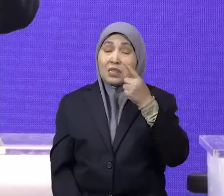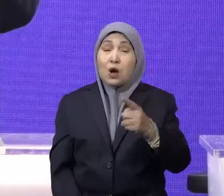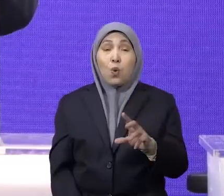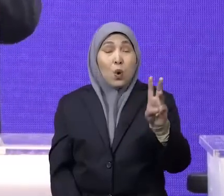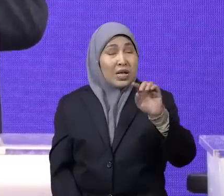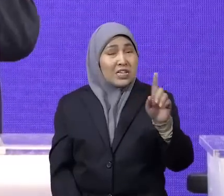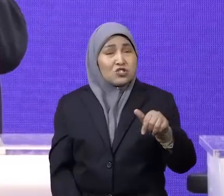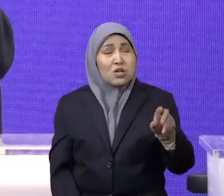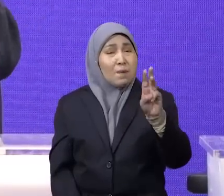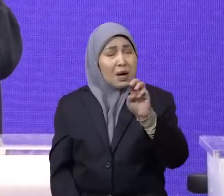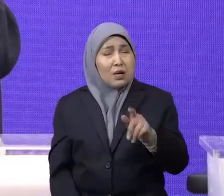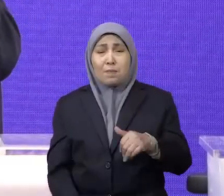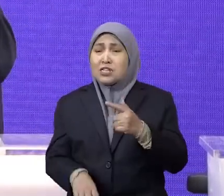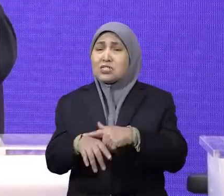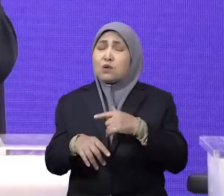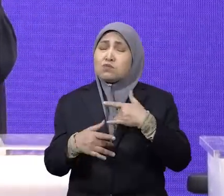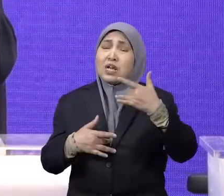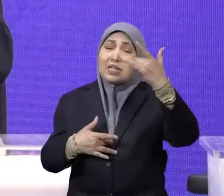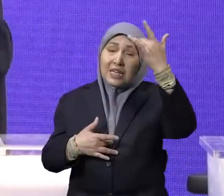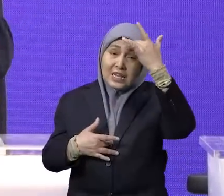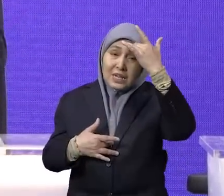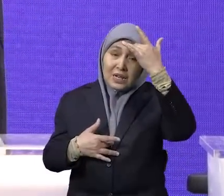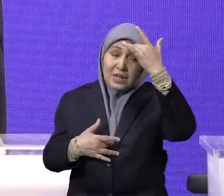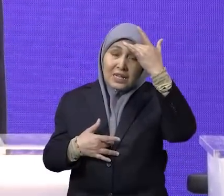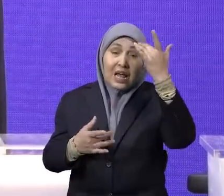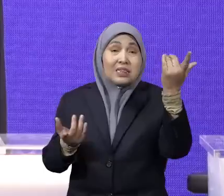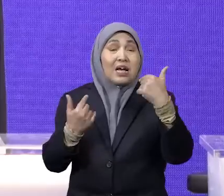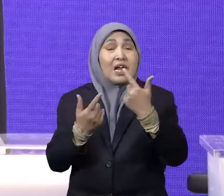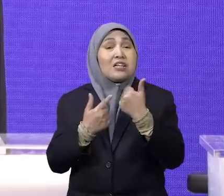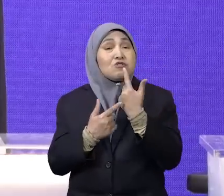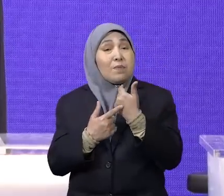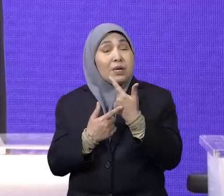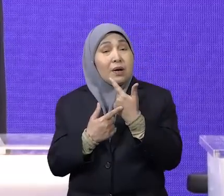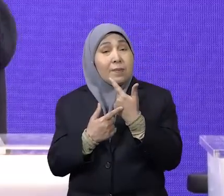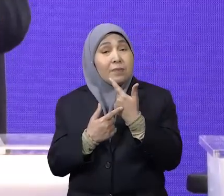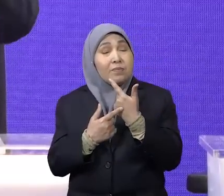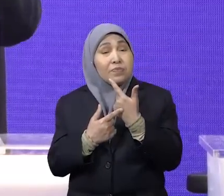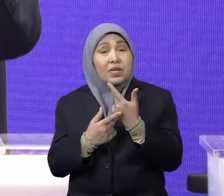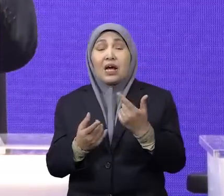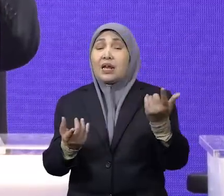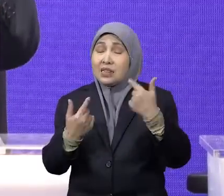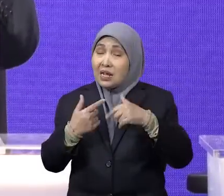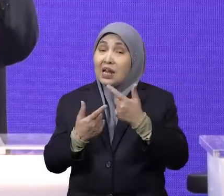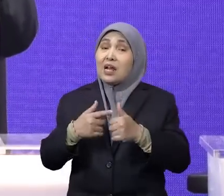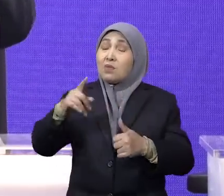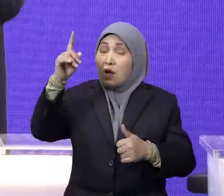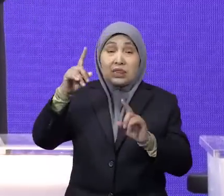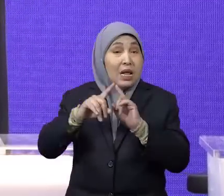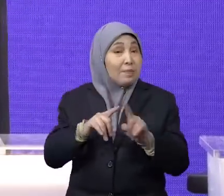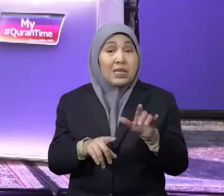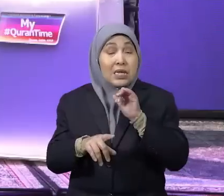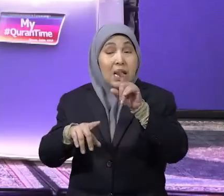idza maridtu, ketika aku sakit. Sakit ni datang daripada siapa sebenarnya? Sakit datang daripada Allah. Tapi